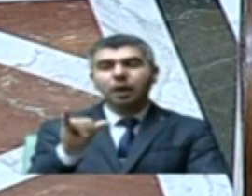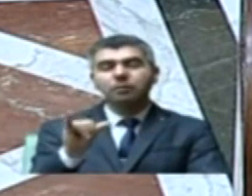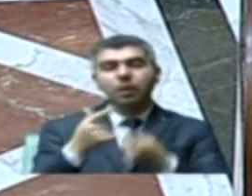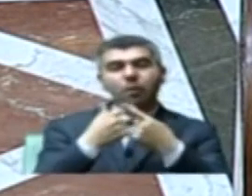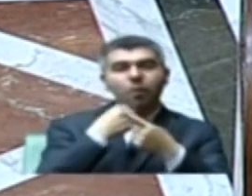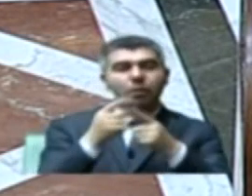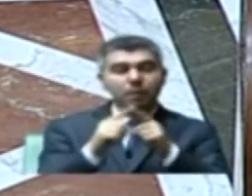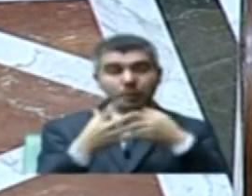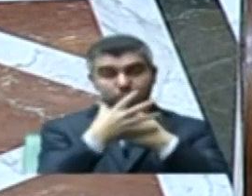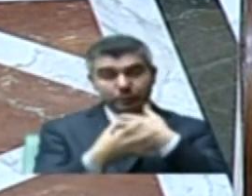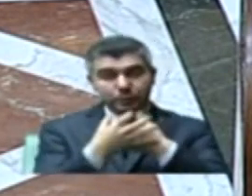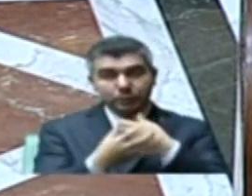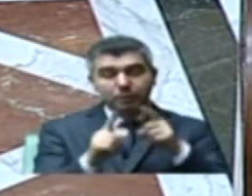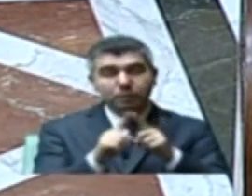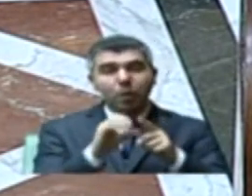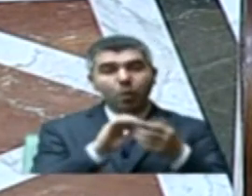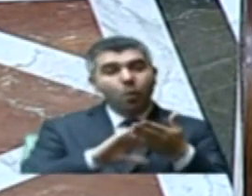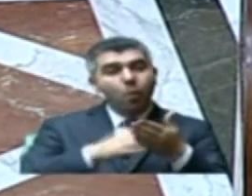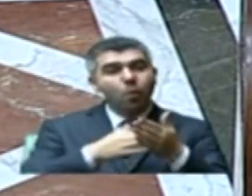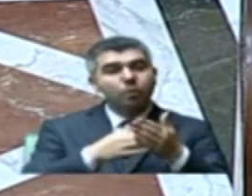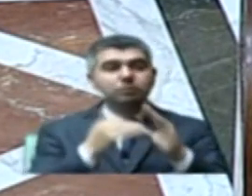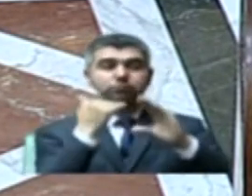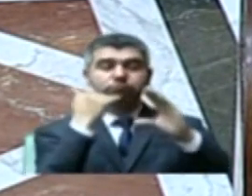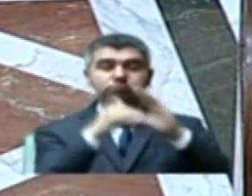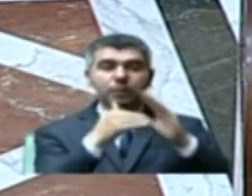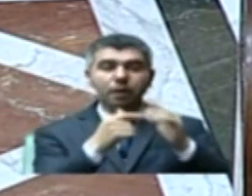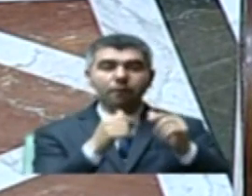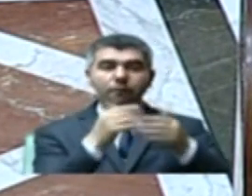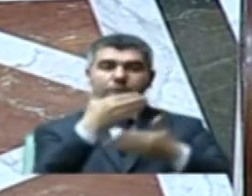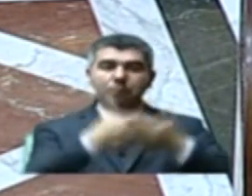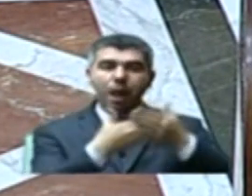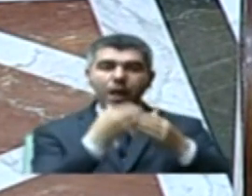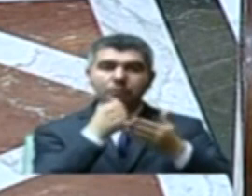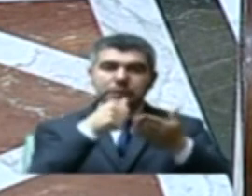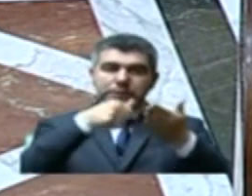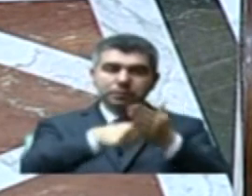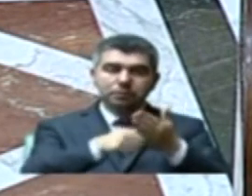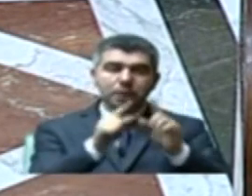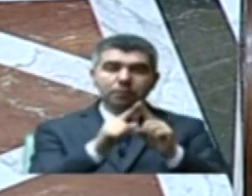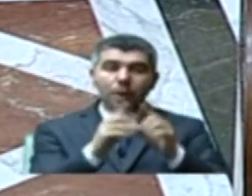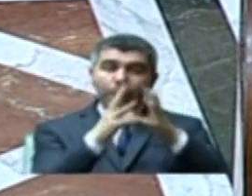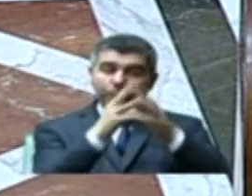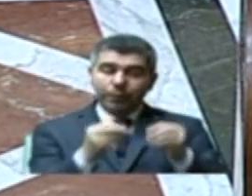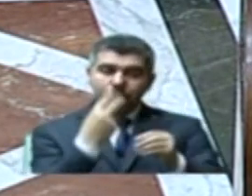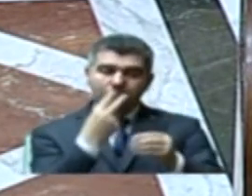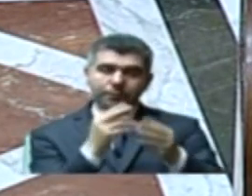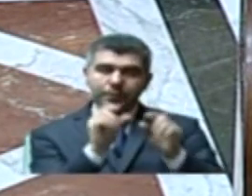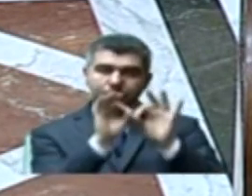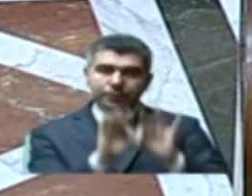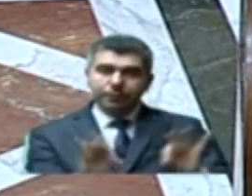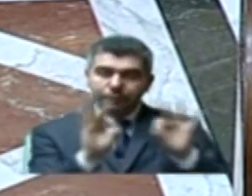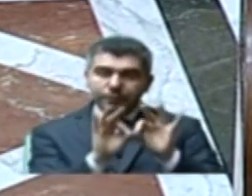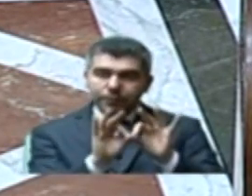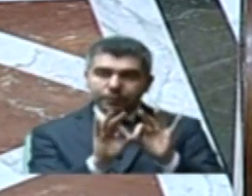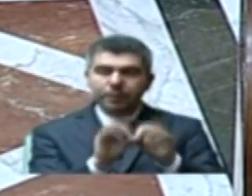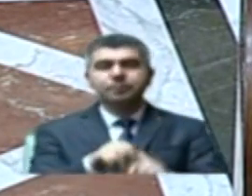مساطر التحصيل إلا بعد أن يتم تبليغ مقرر الإدانة مسبقا للمدين إذا كان غيابيا إلى آخره. فهذا الموضوع